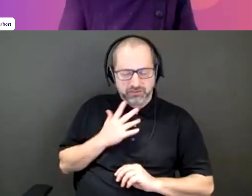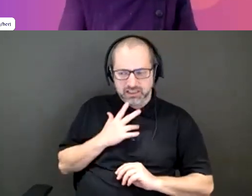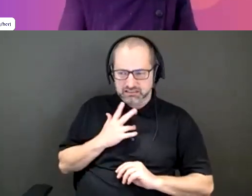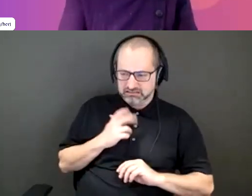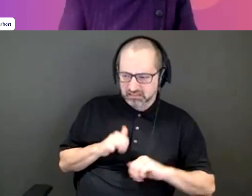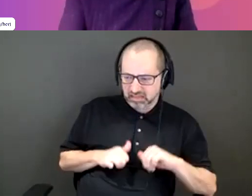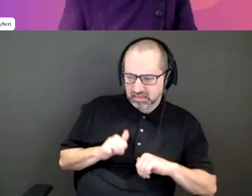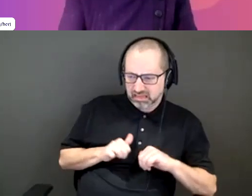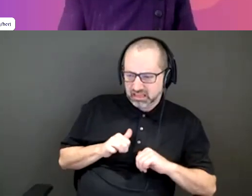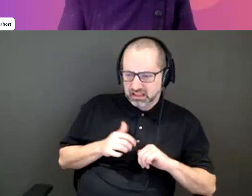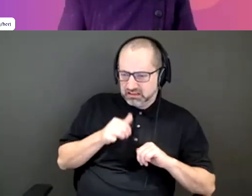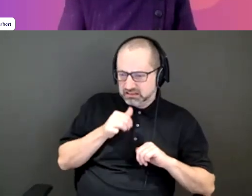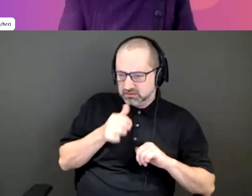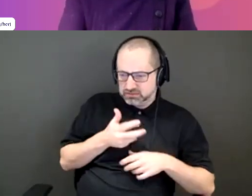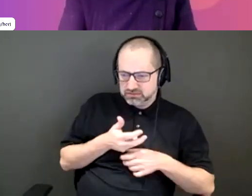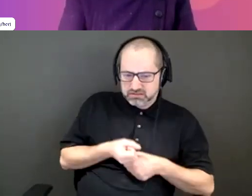si